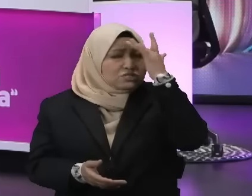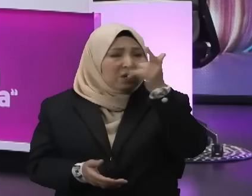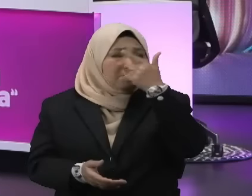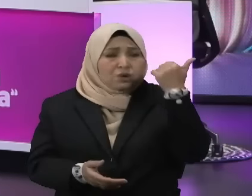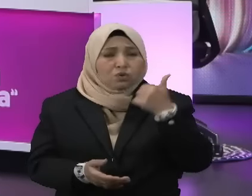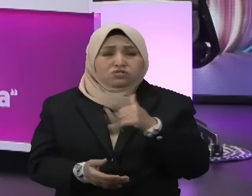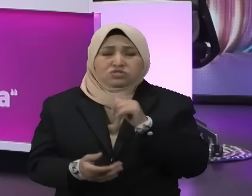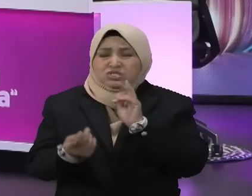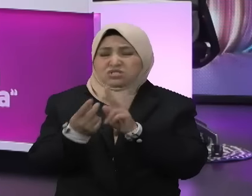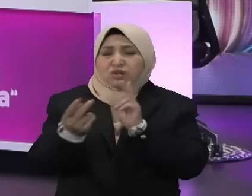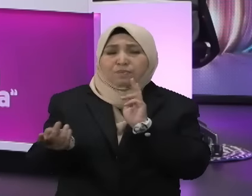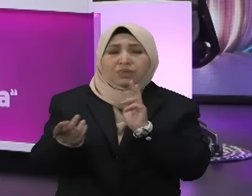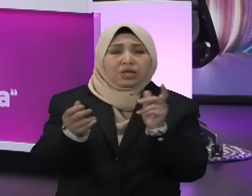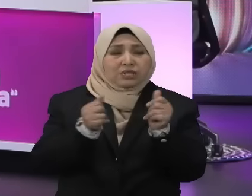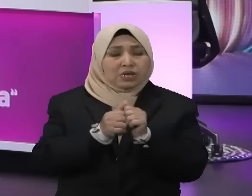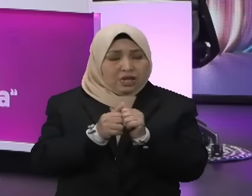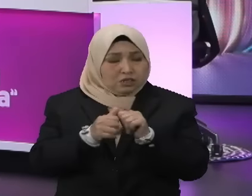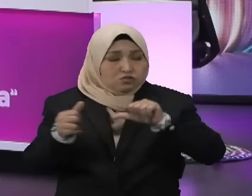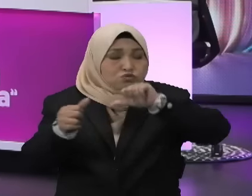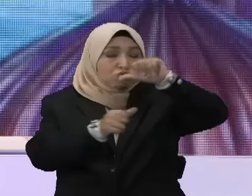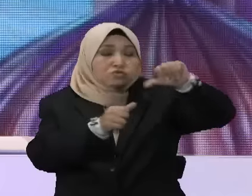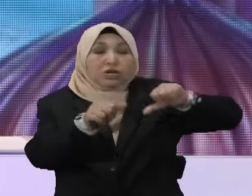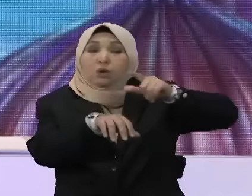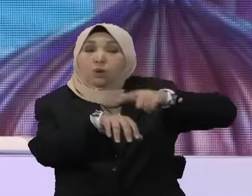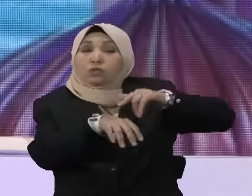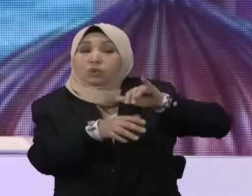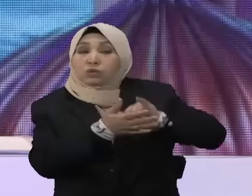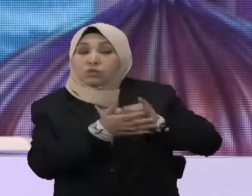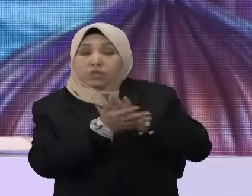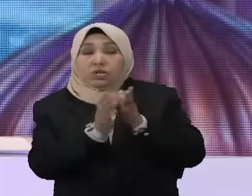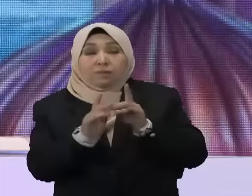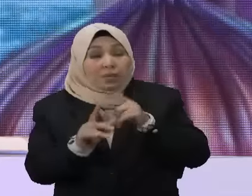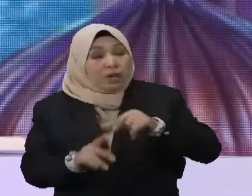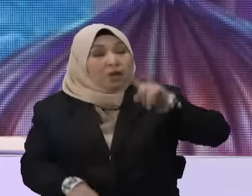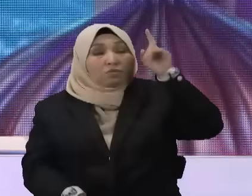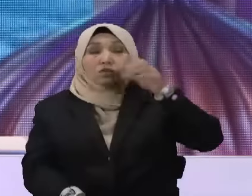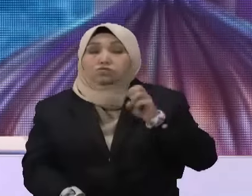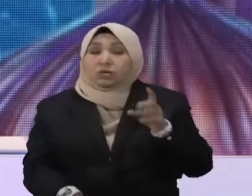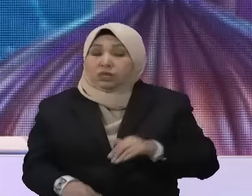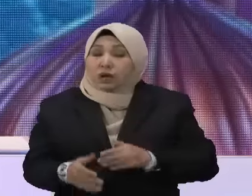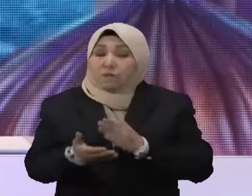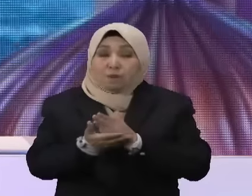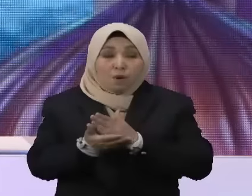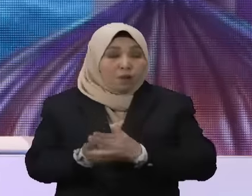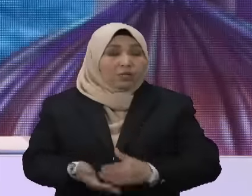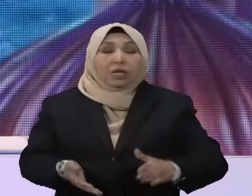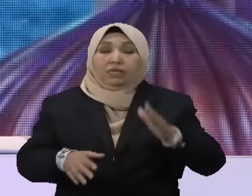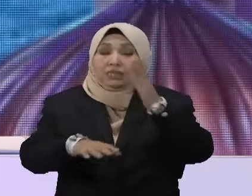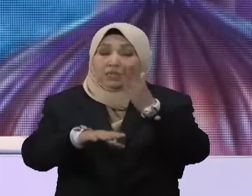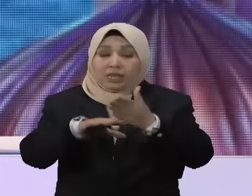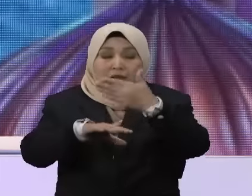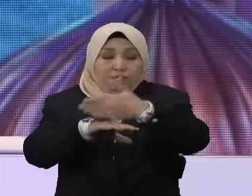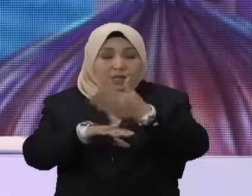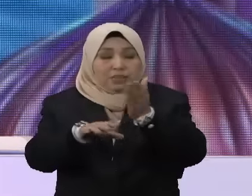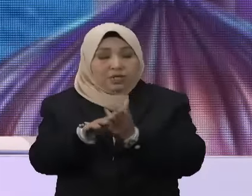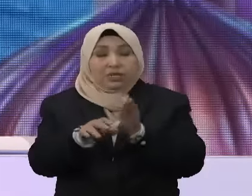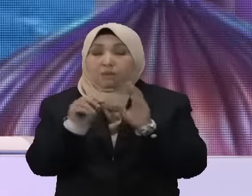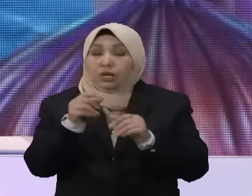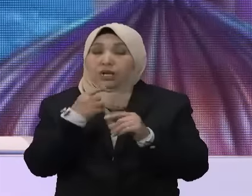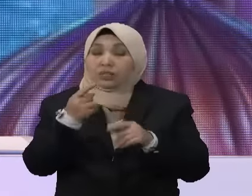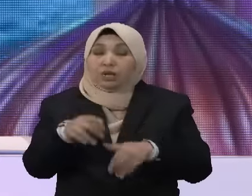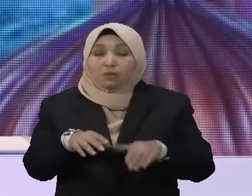tidak bertepatan dengan keadaan suasana ketika itu. Jadi bila Allah SWT kata potonglah banan kat sini, Allah boleh kata je potong tangan, tapi Allah